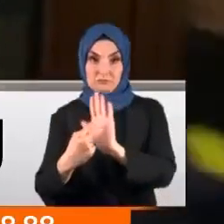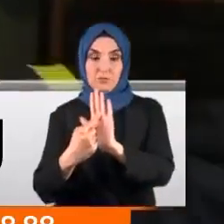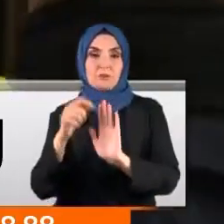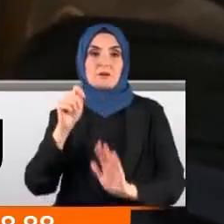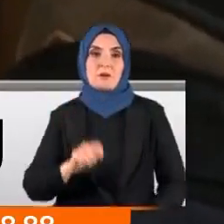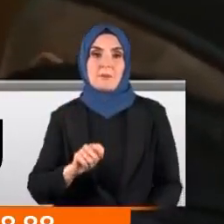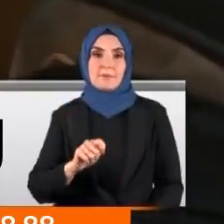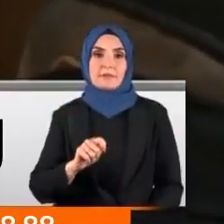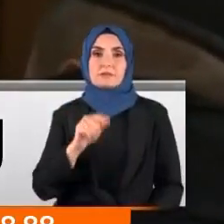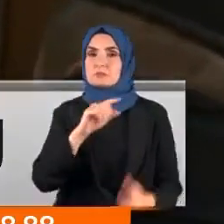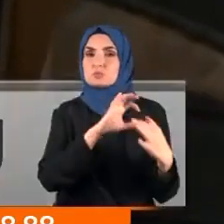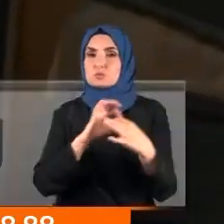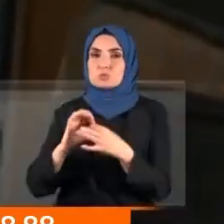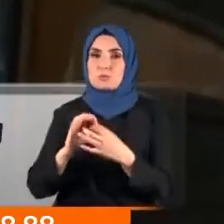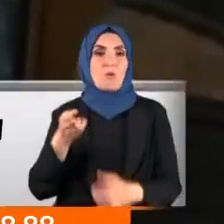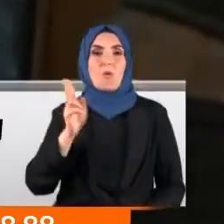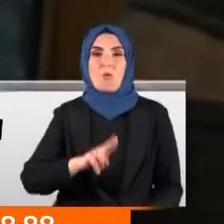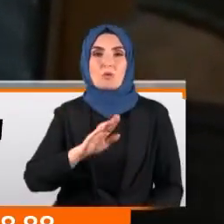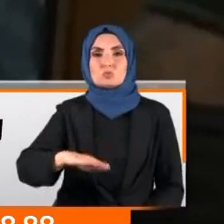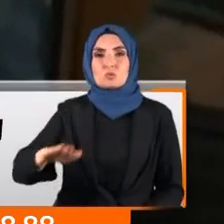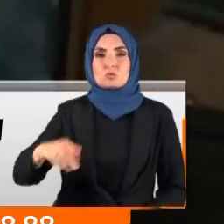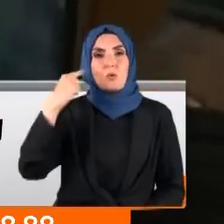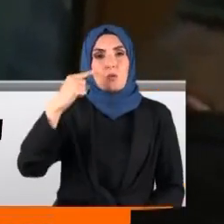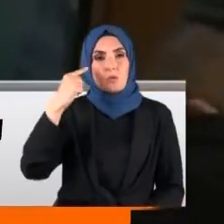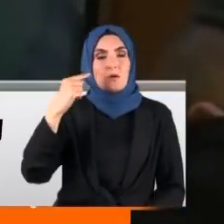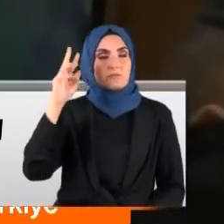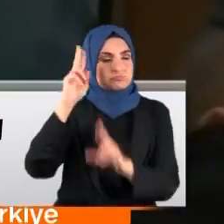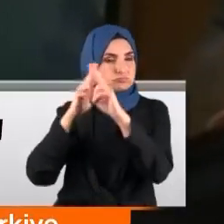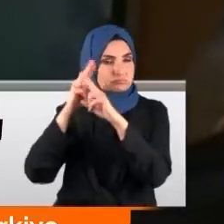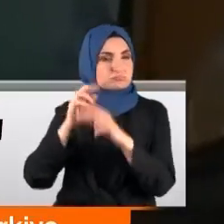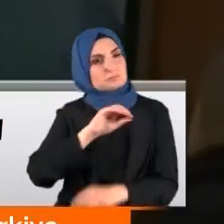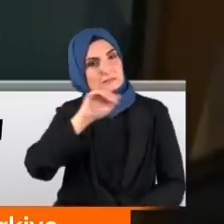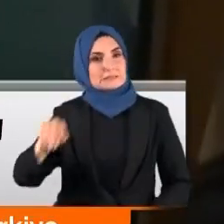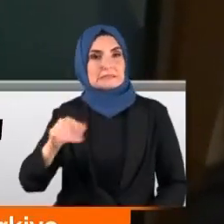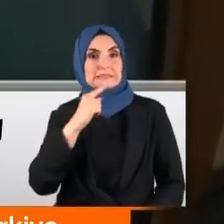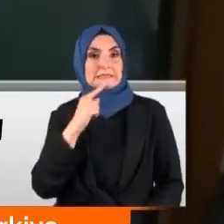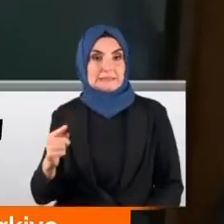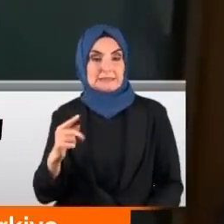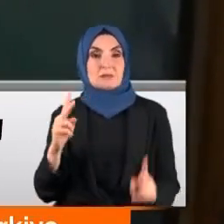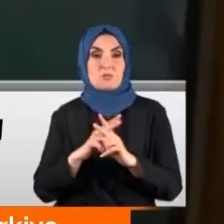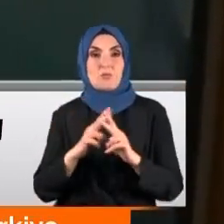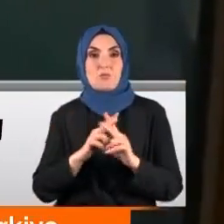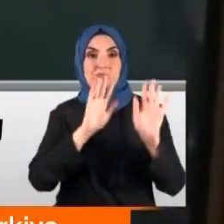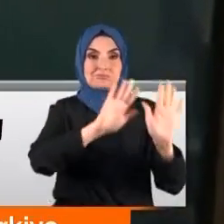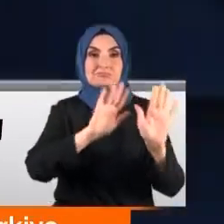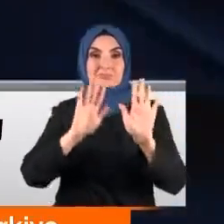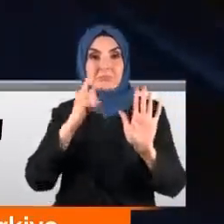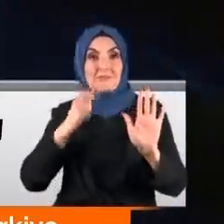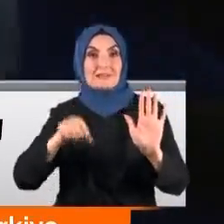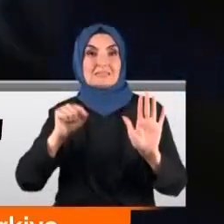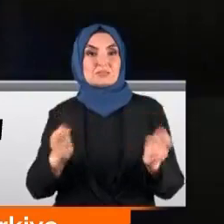Kağıtta ölü çocuklar rüyanıza girsin yazıyordu. Polisler kağıdı perdelemek için epey çaba sarf etti ama